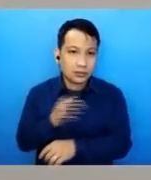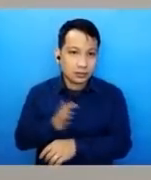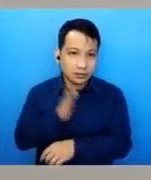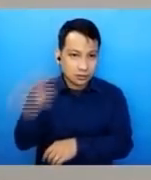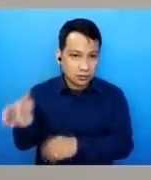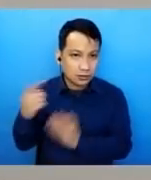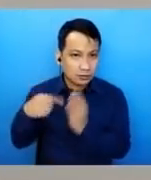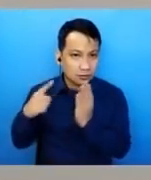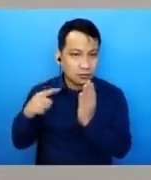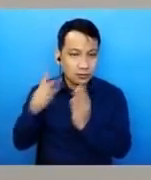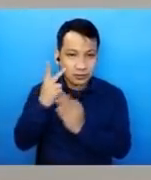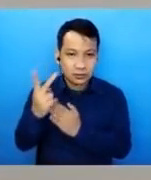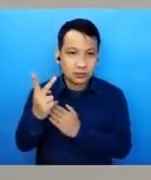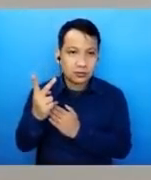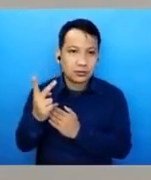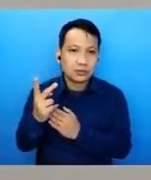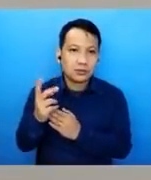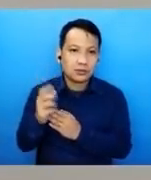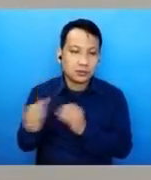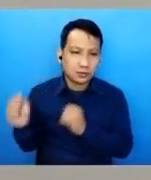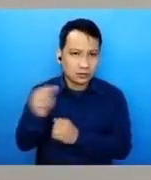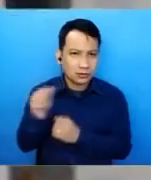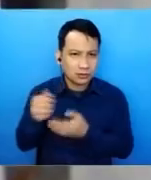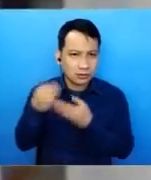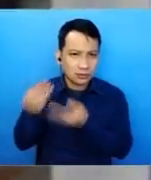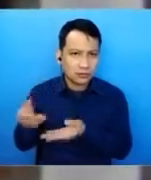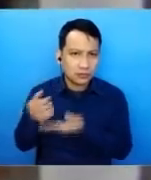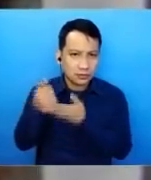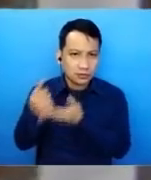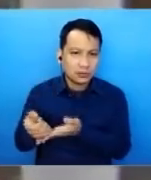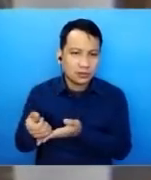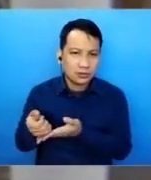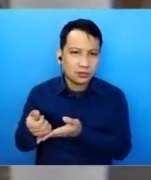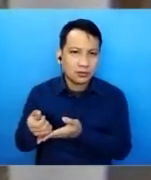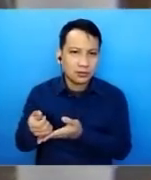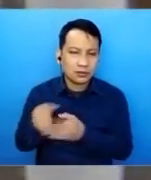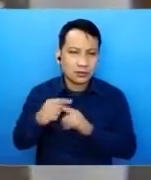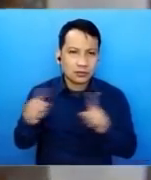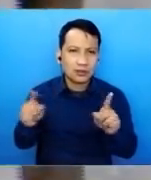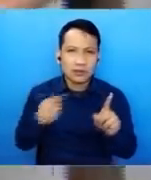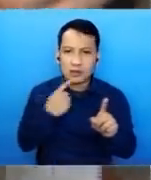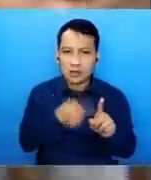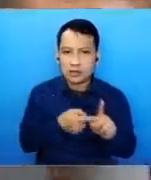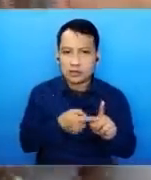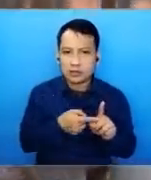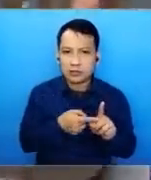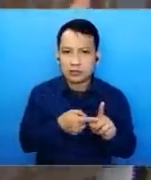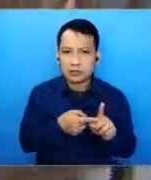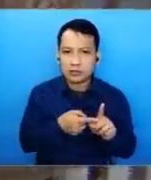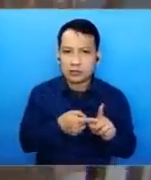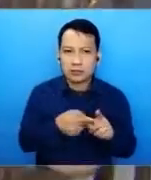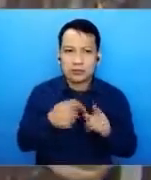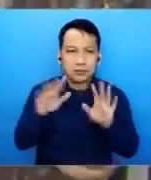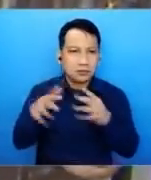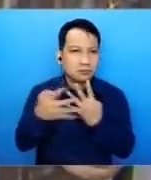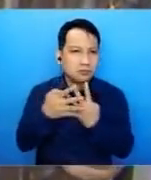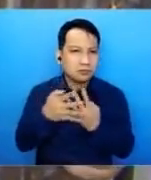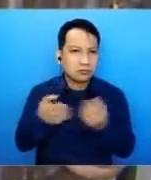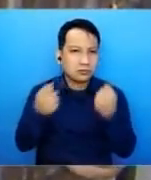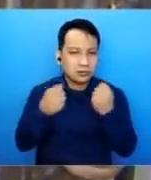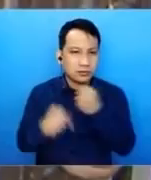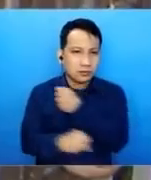ating station commander para mabigyan sana ng tulong. Pero si Iburan, himas rehas sa kasong robbery